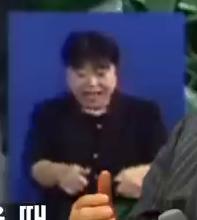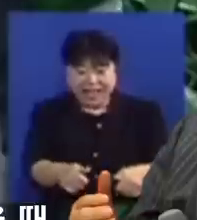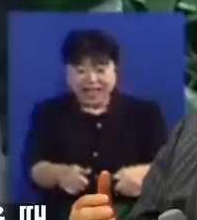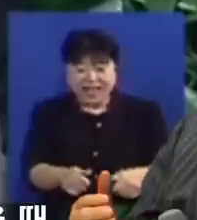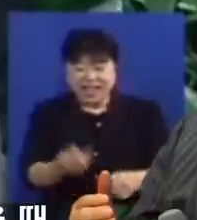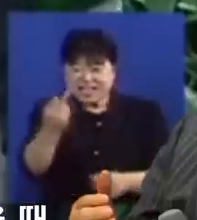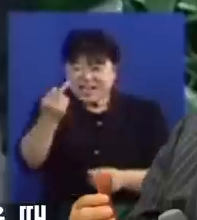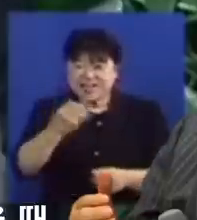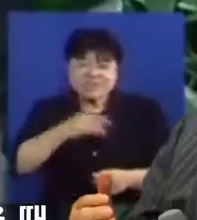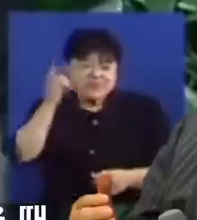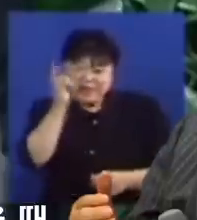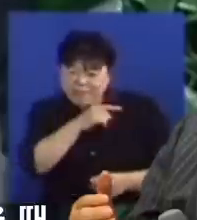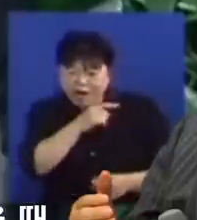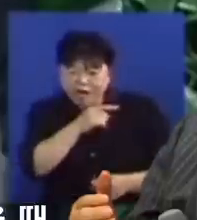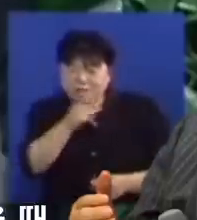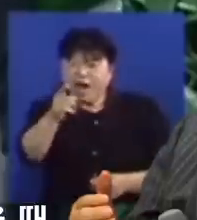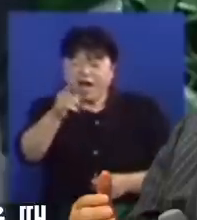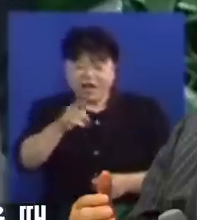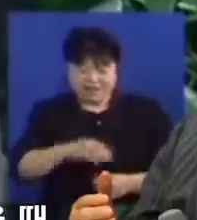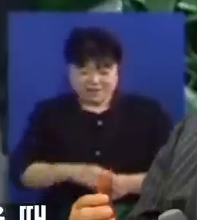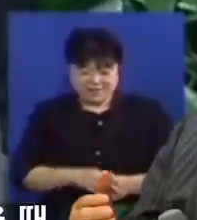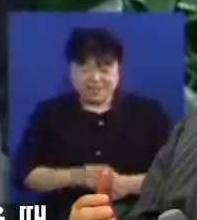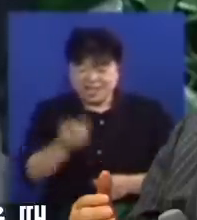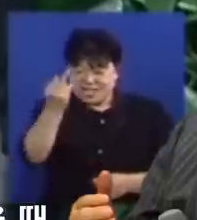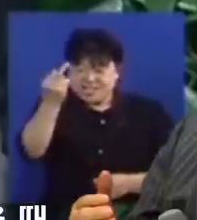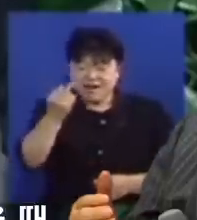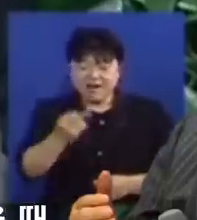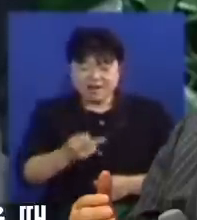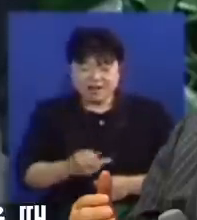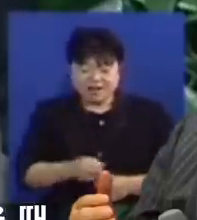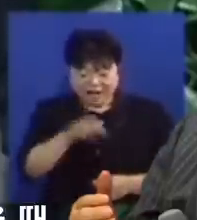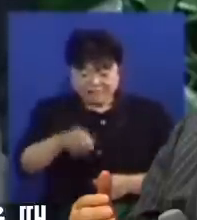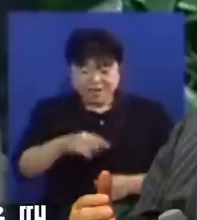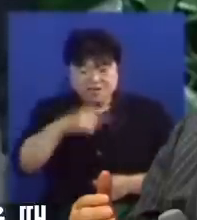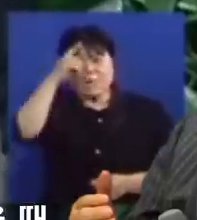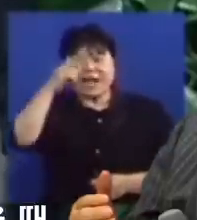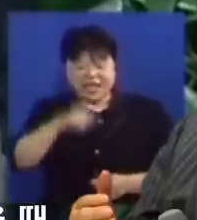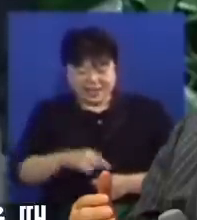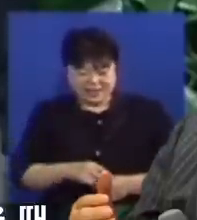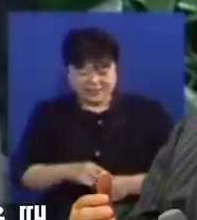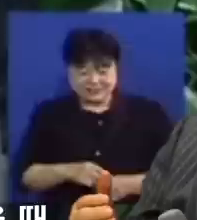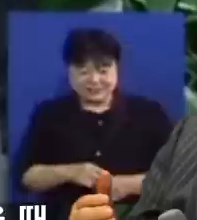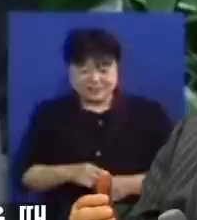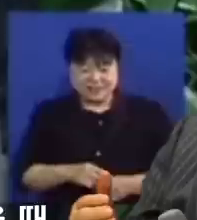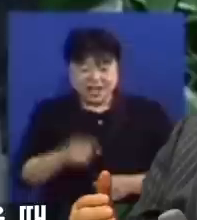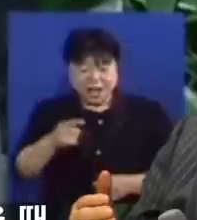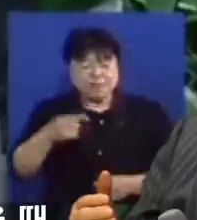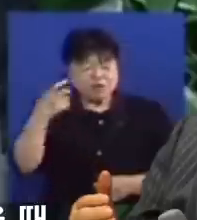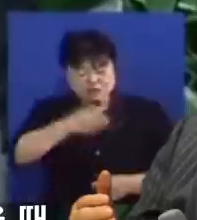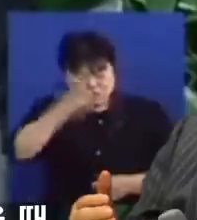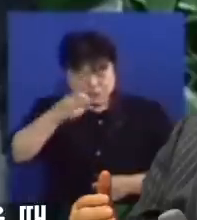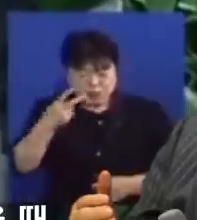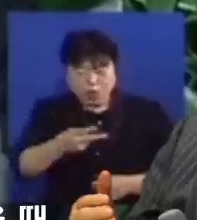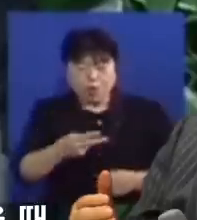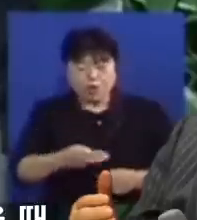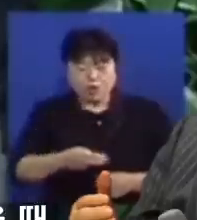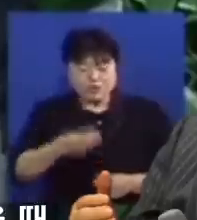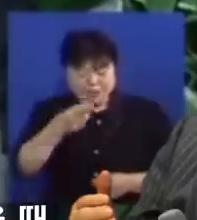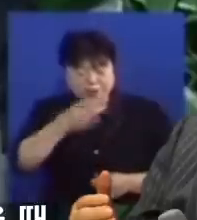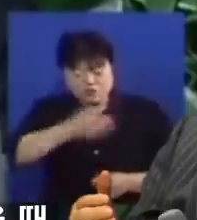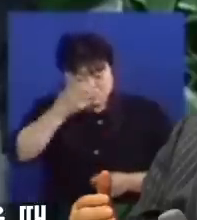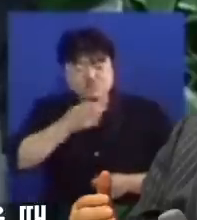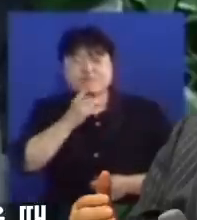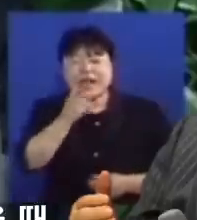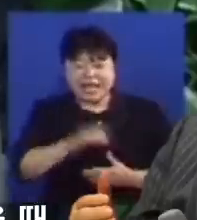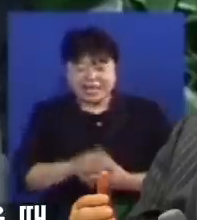일어나서 죽일 놈의 자식 이게 뭐 이 금방진 놈이 한 번 꾸어도 좋을 텐데 두 번 세 번 꿈